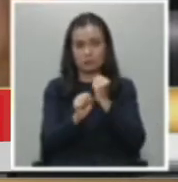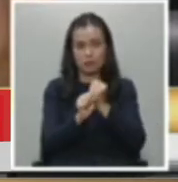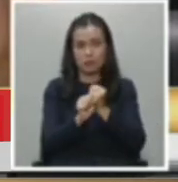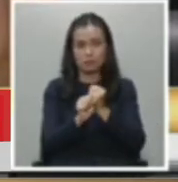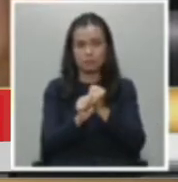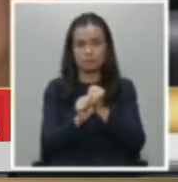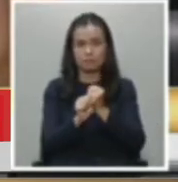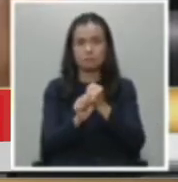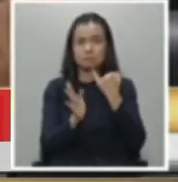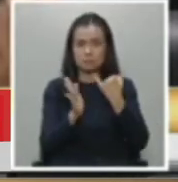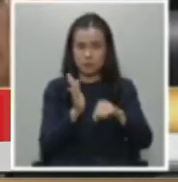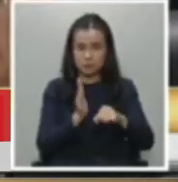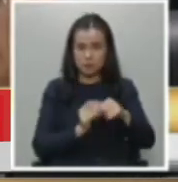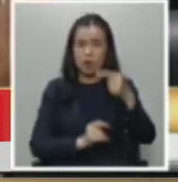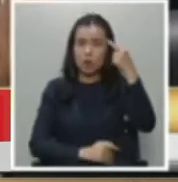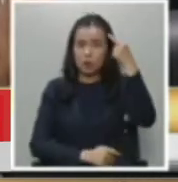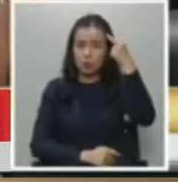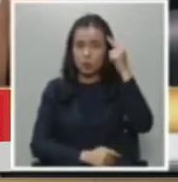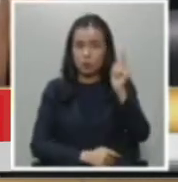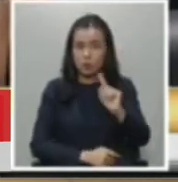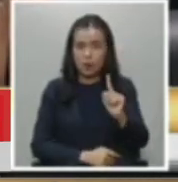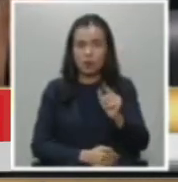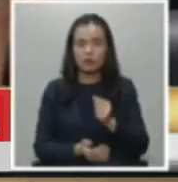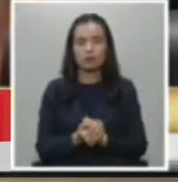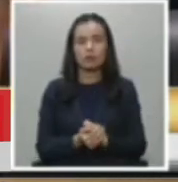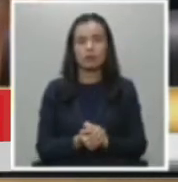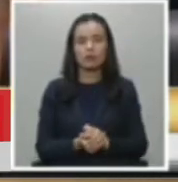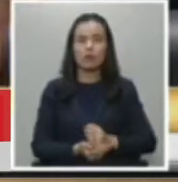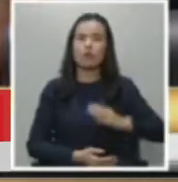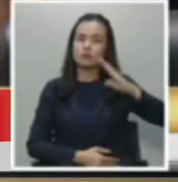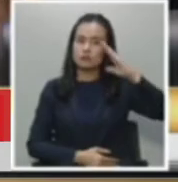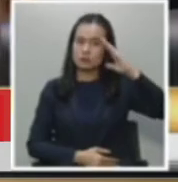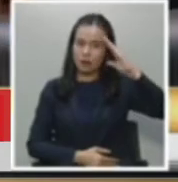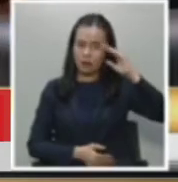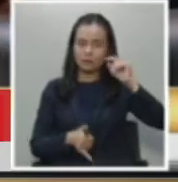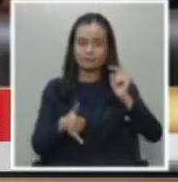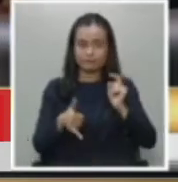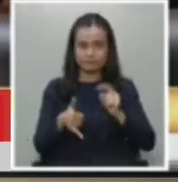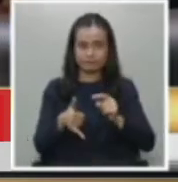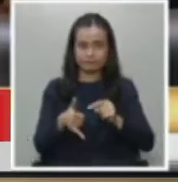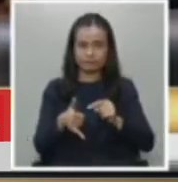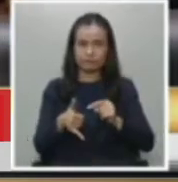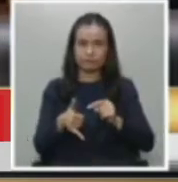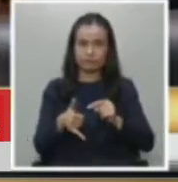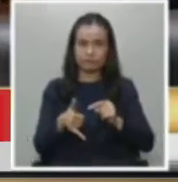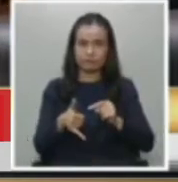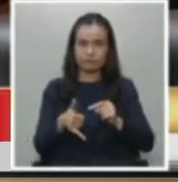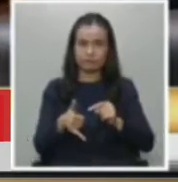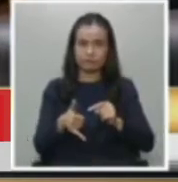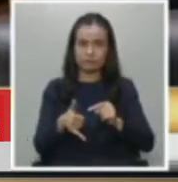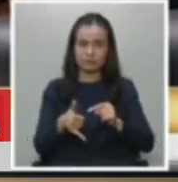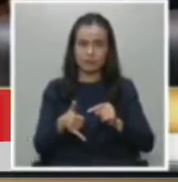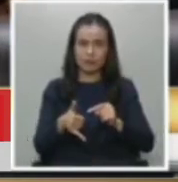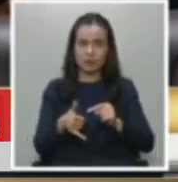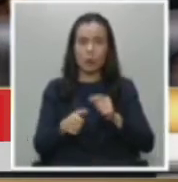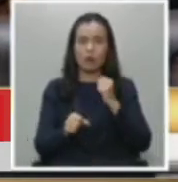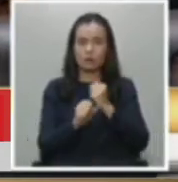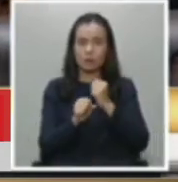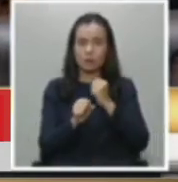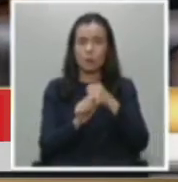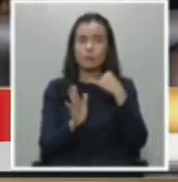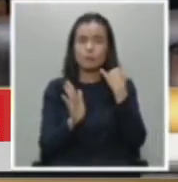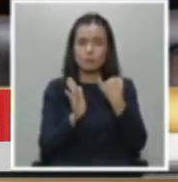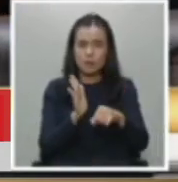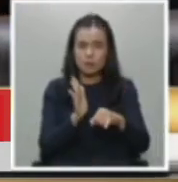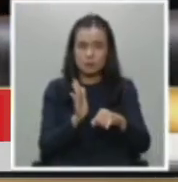ทำให้รู้ว่าการกระทำของนายทหารคนดังกล่าวเกิดจากความผิดพลาด